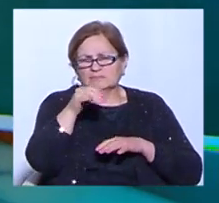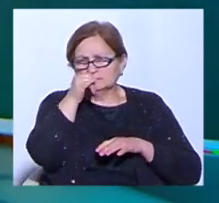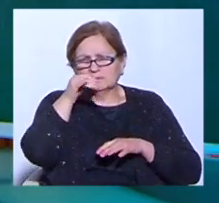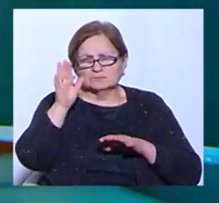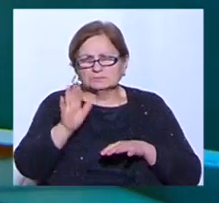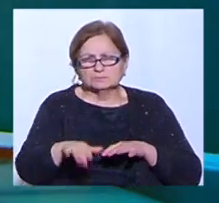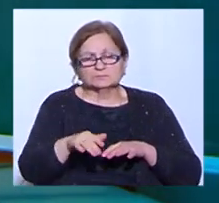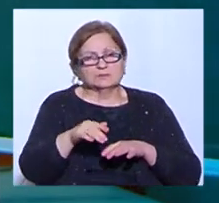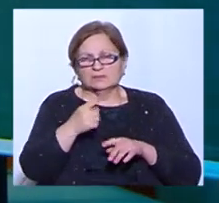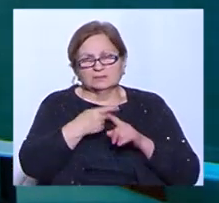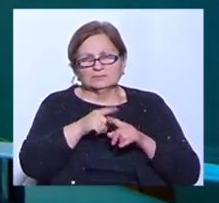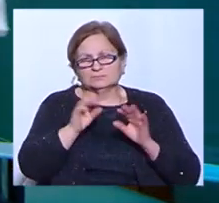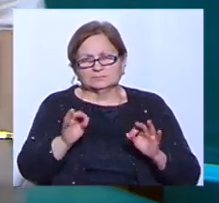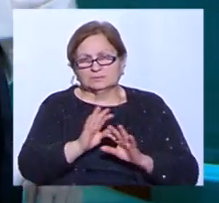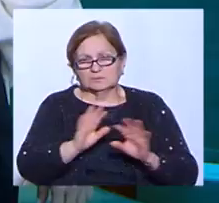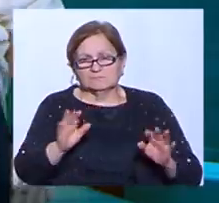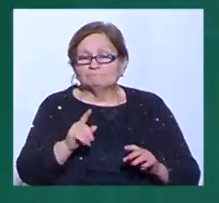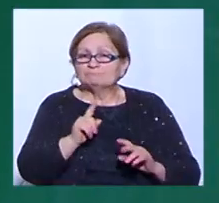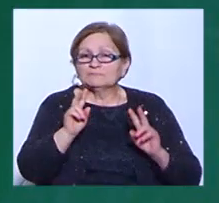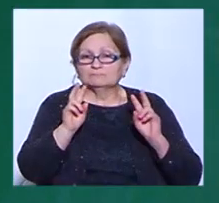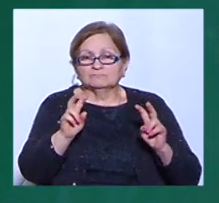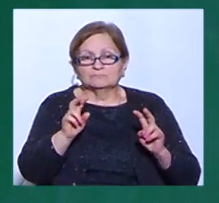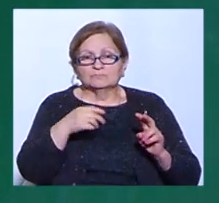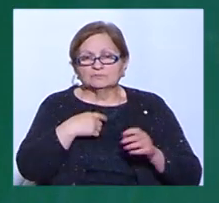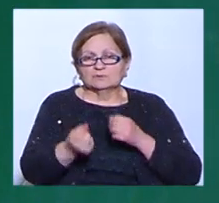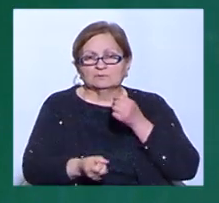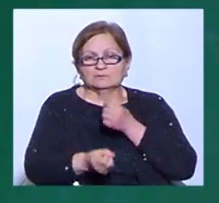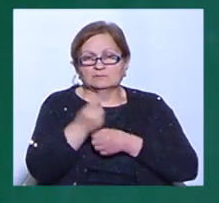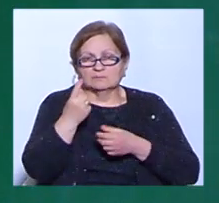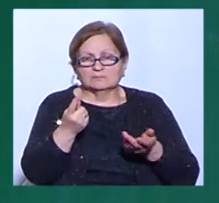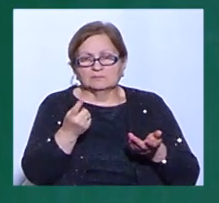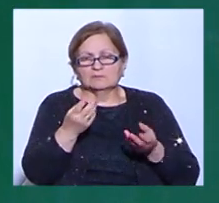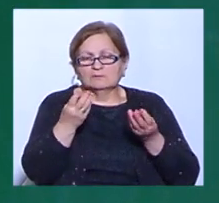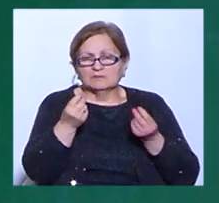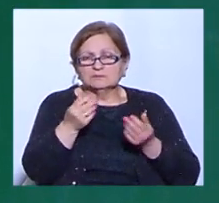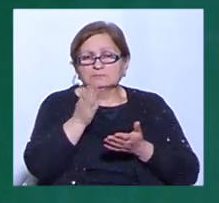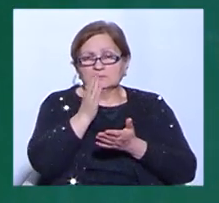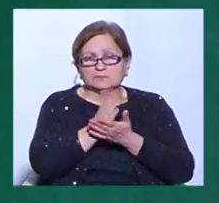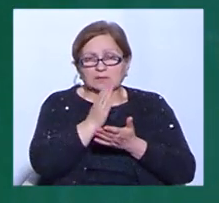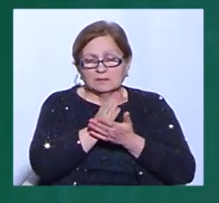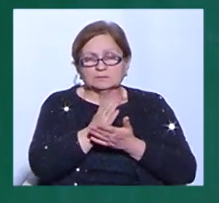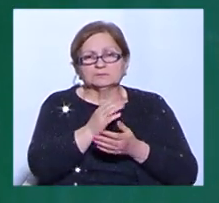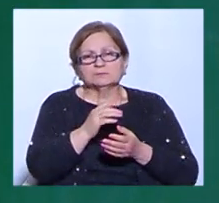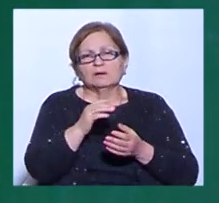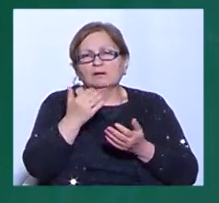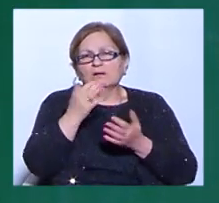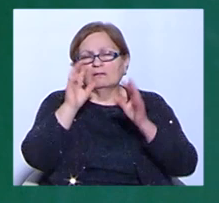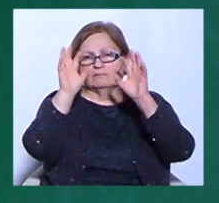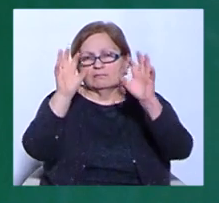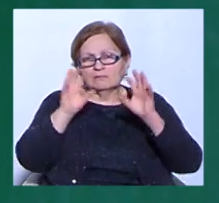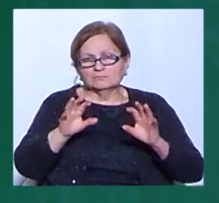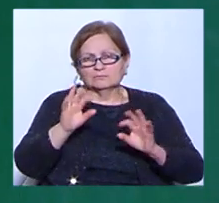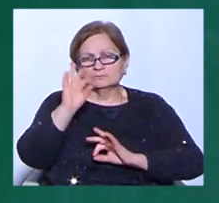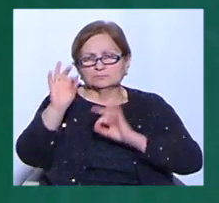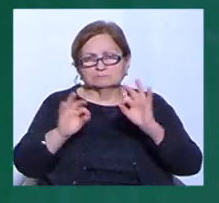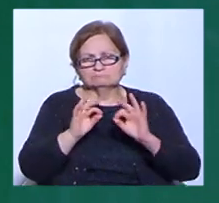მათემატიკის სწავლა და ასე შემდეგ. რას ნიშნავს აღმოვაჩინოთ მათემატიკა არის მეცნიერება კანონზომიერების აღწერის,